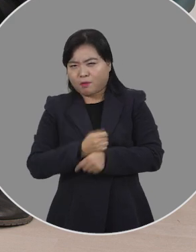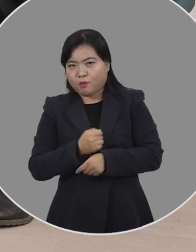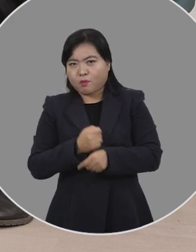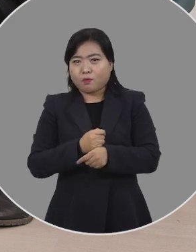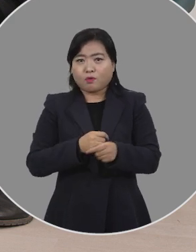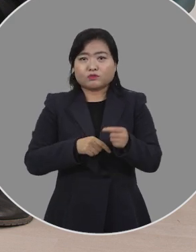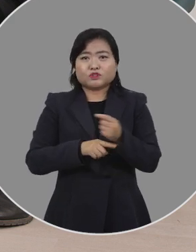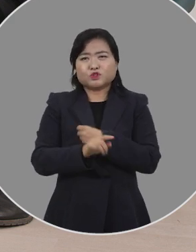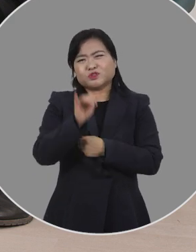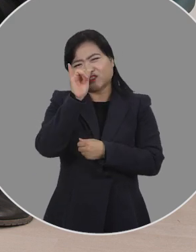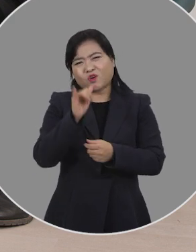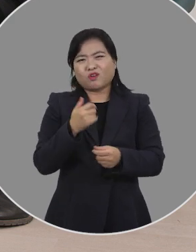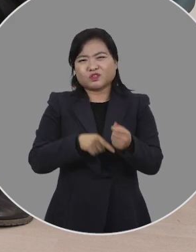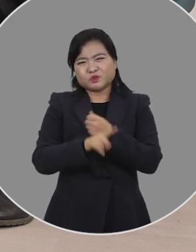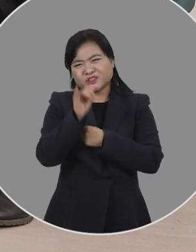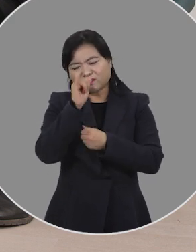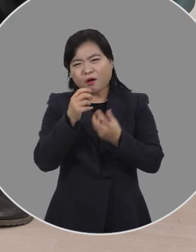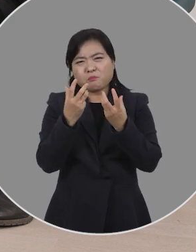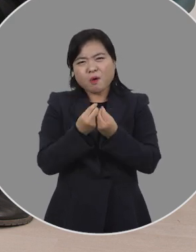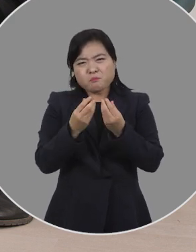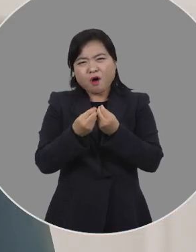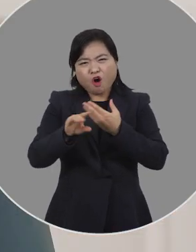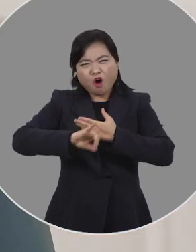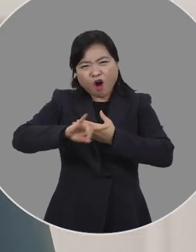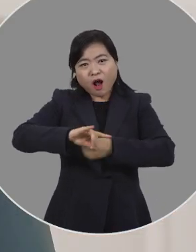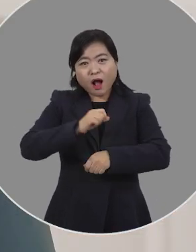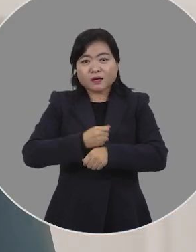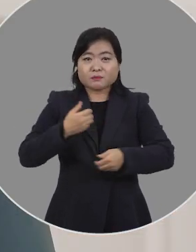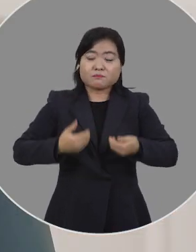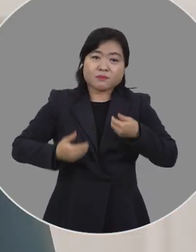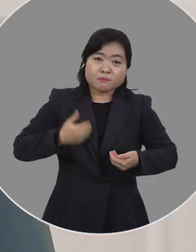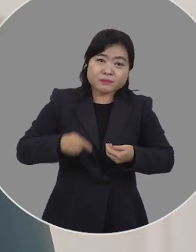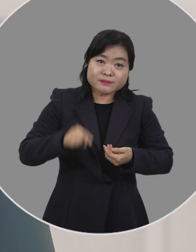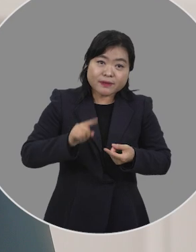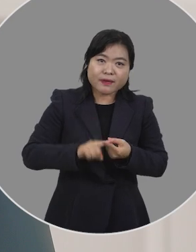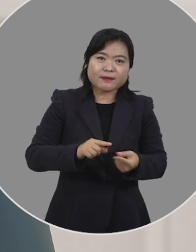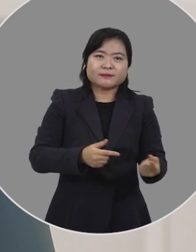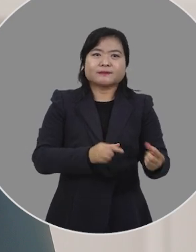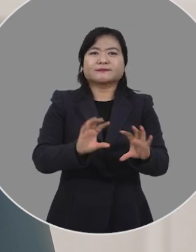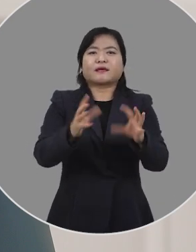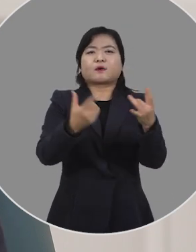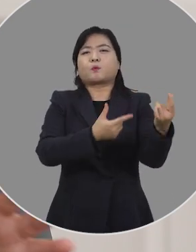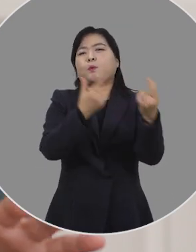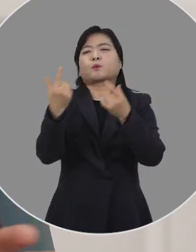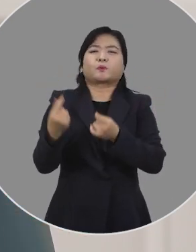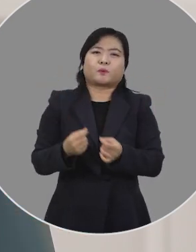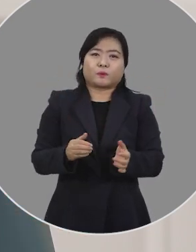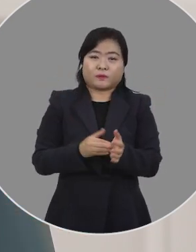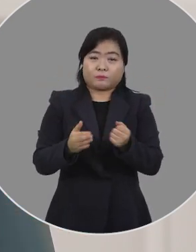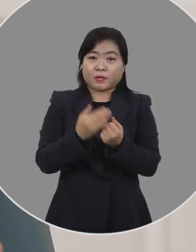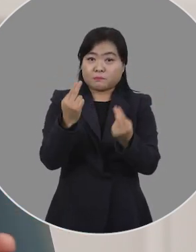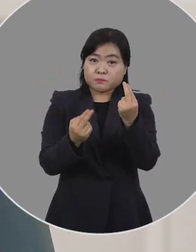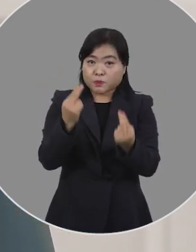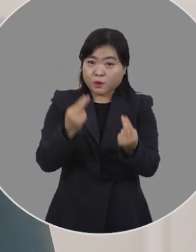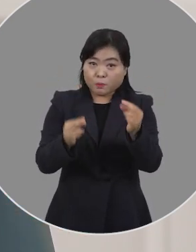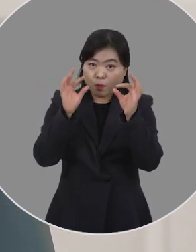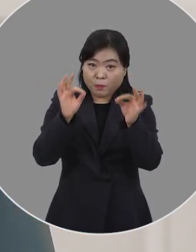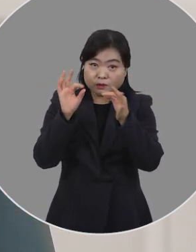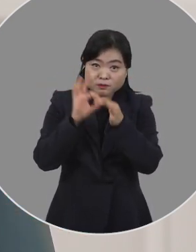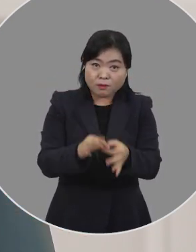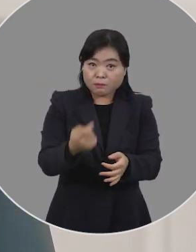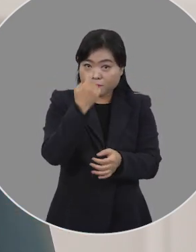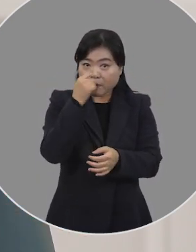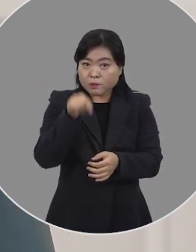둔감하고 이유 있었지 라고 변명하기 바쁜 이게 세계 공통이더라. 그래서 비교를 해보면서 배울